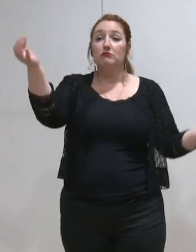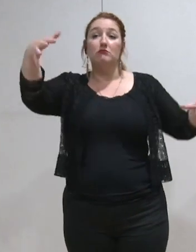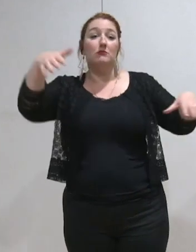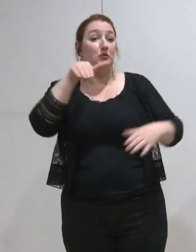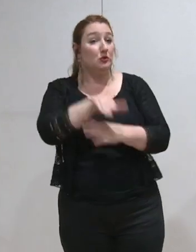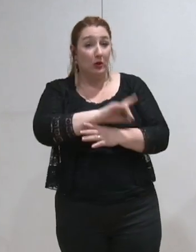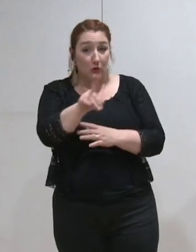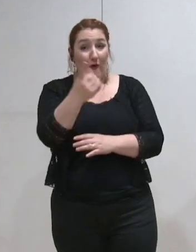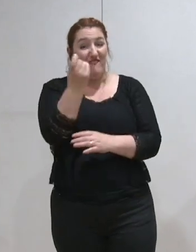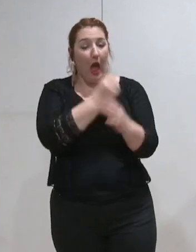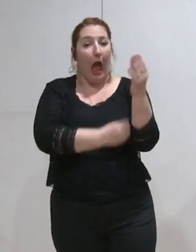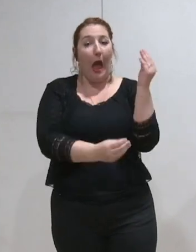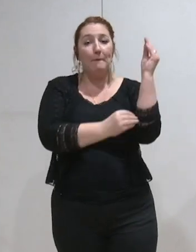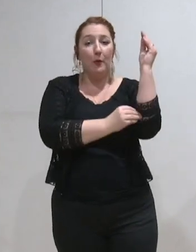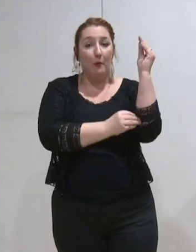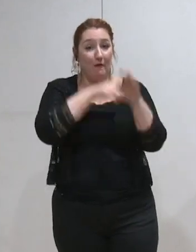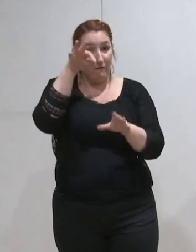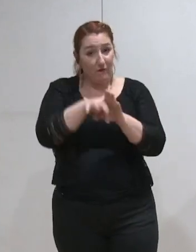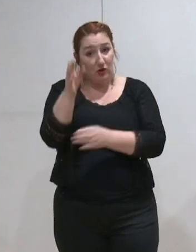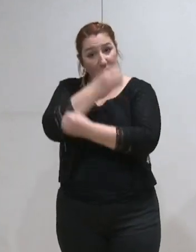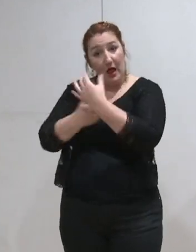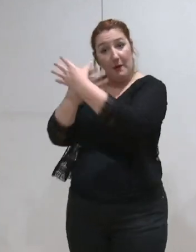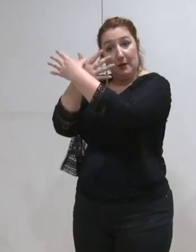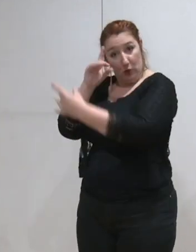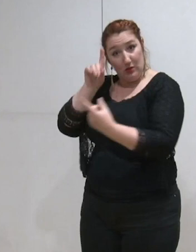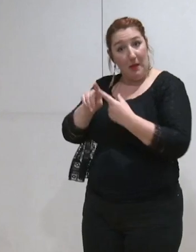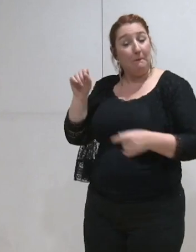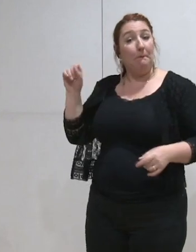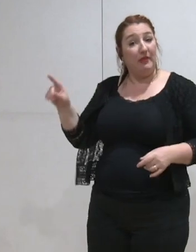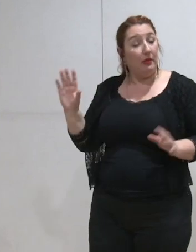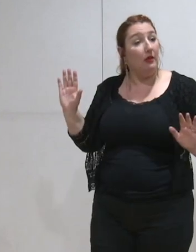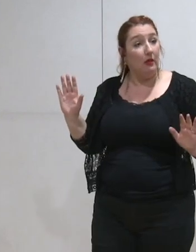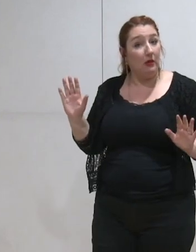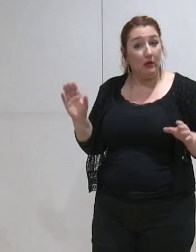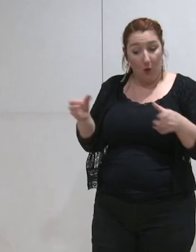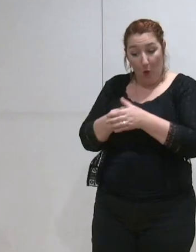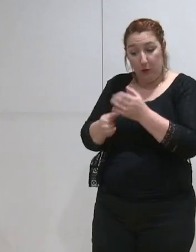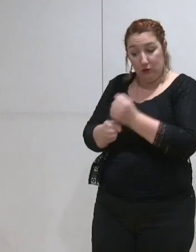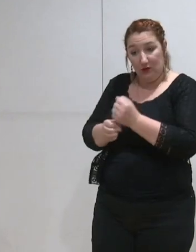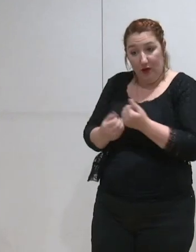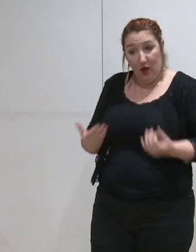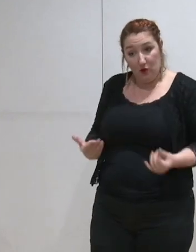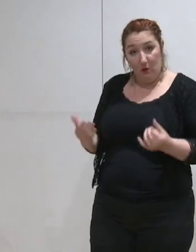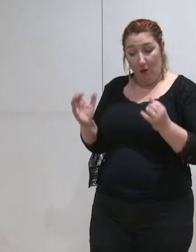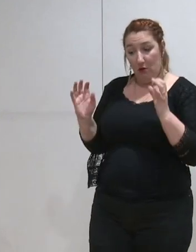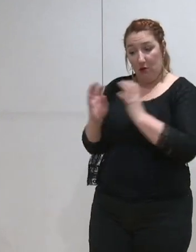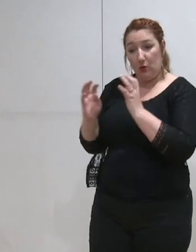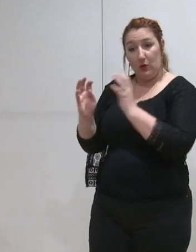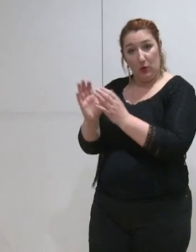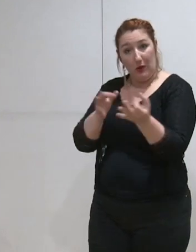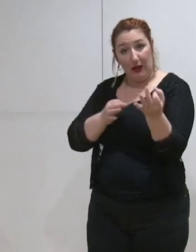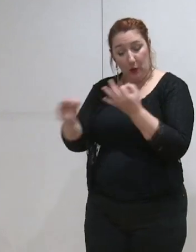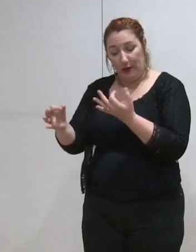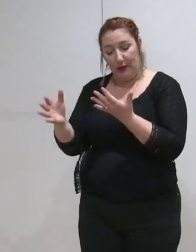dans un amendement qui a été voté à la Métro sur ce sujet et qui a un groupe de travail qui actuellement se réunit à la Métro pour trouver la